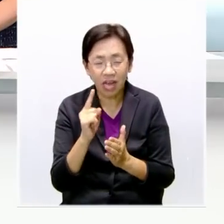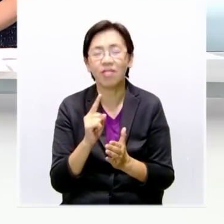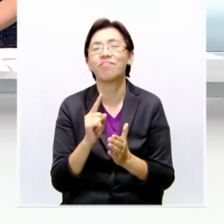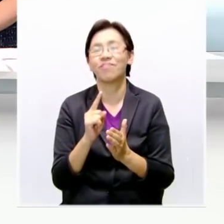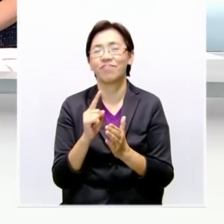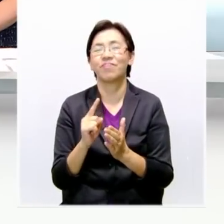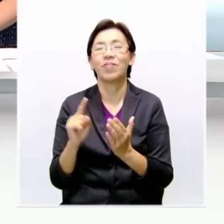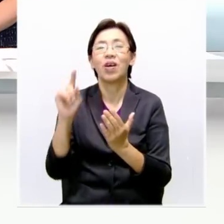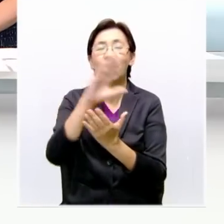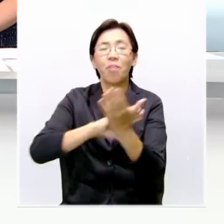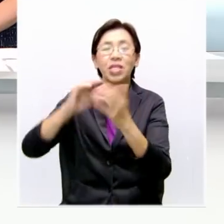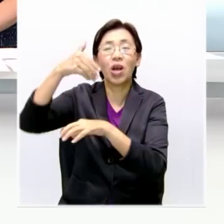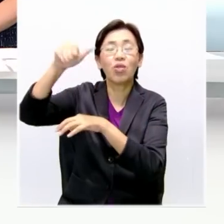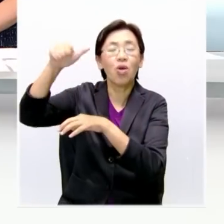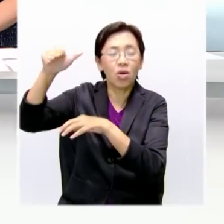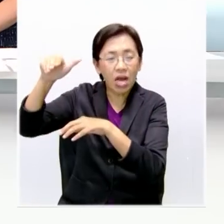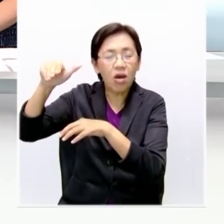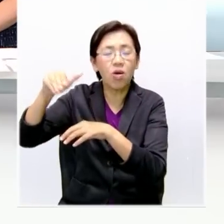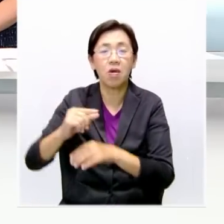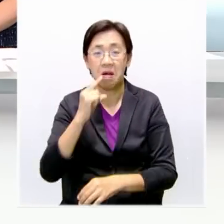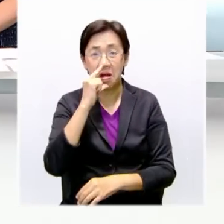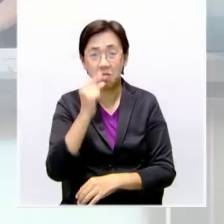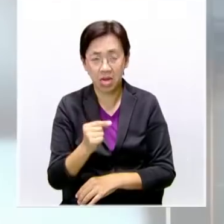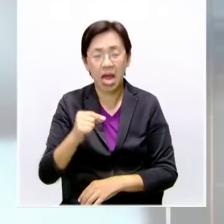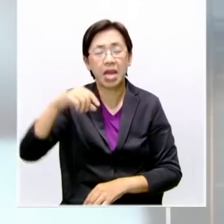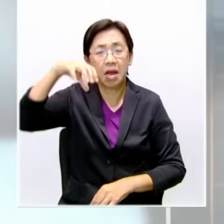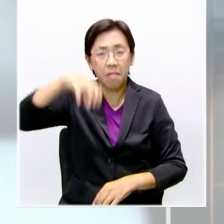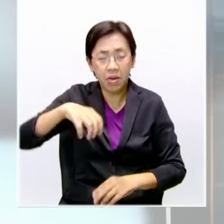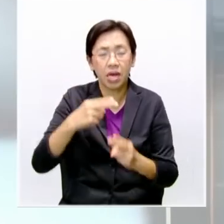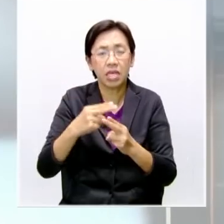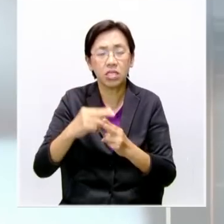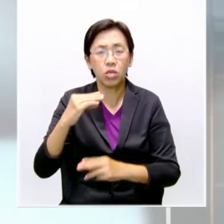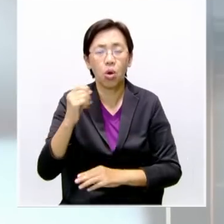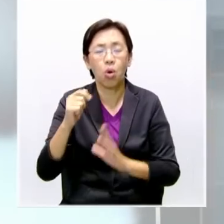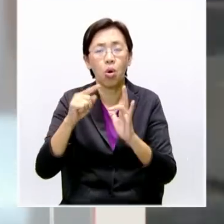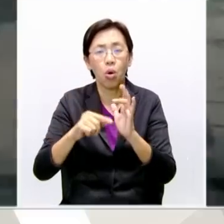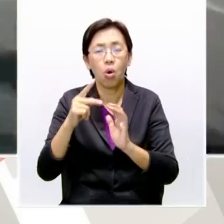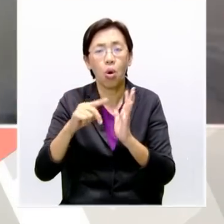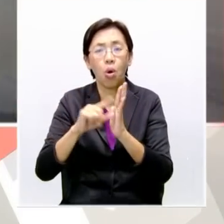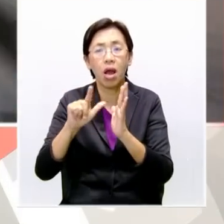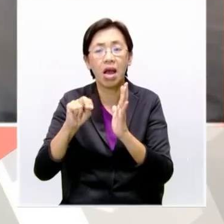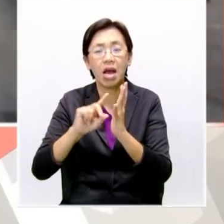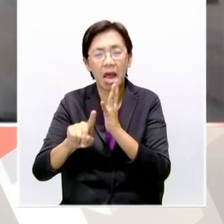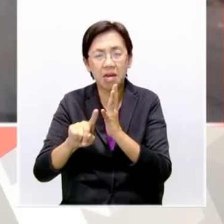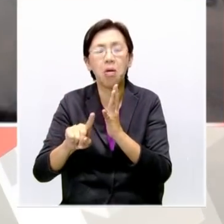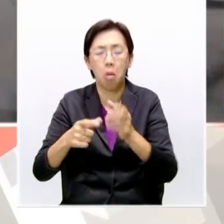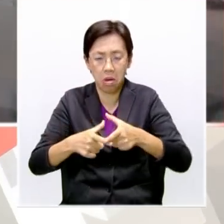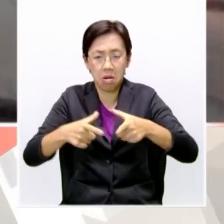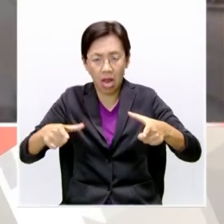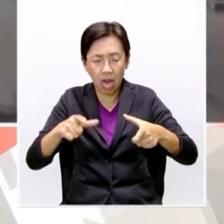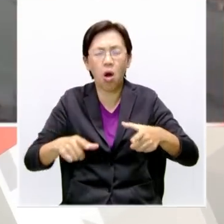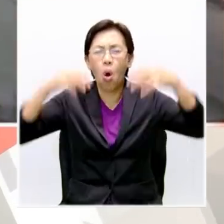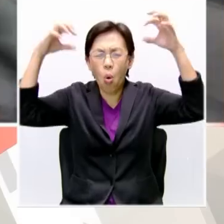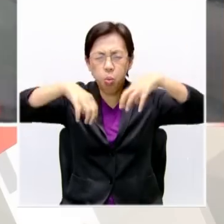ศนะคะอย่างที่นิวซีแลนด์เมืองโอ๊คแลนด์ที่ถือว่าเป็นเมืองที่ใหญ่ที่สุดของประเทศนิวซีแลนด์นะคะเกิดฝนตกหนักน้ำท่ว